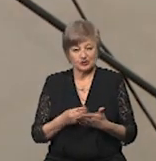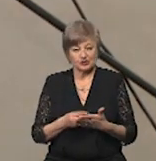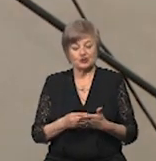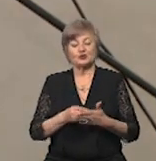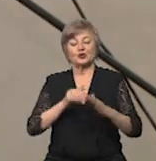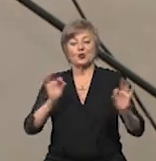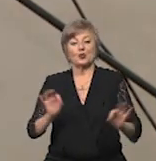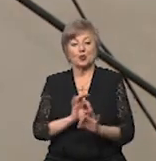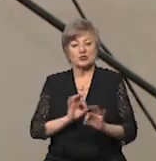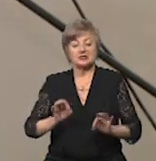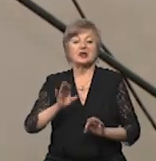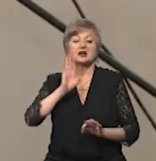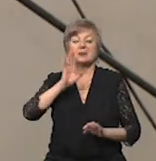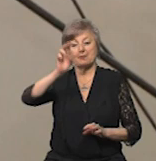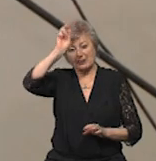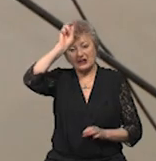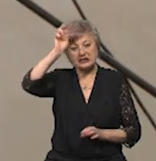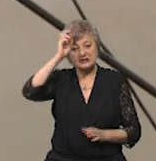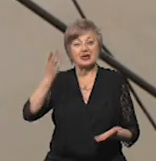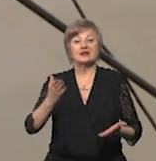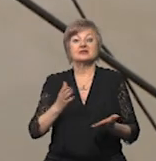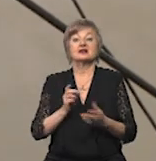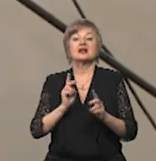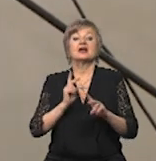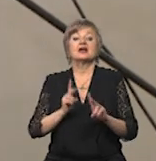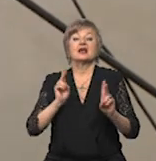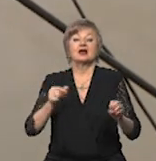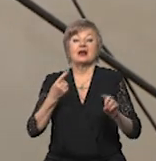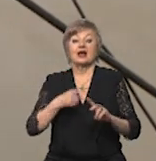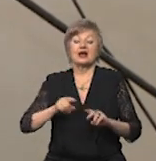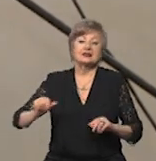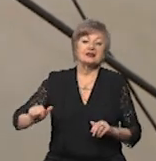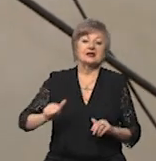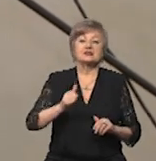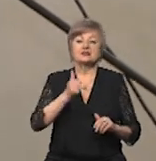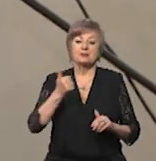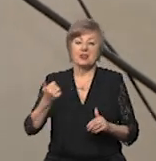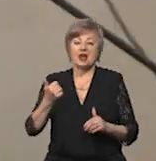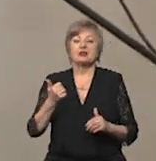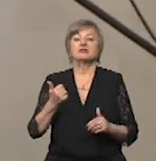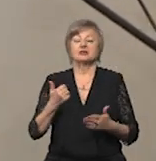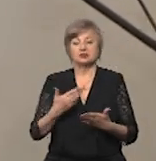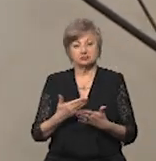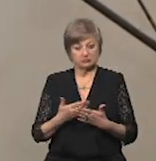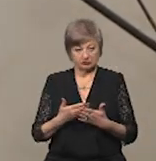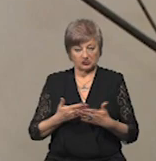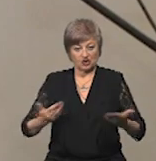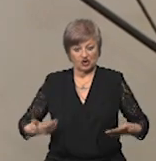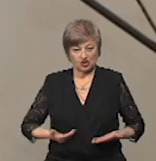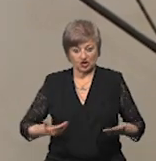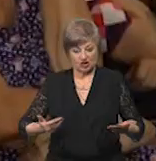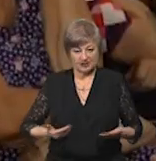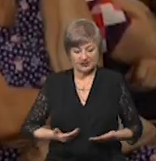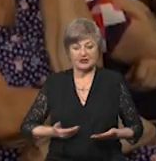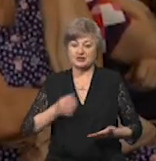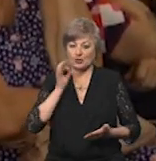трубадури, принцеси. І кожна із п'єс вибухає, як вперше мій джаз. Це відвертий життєвий